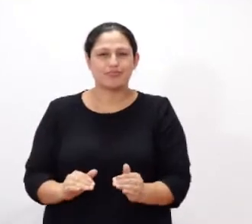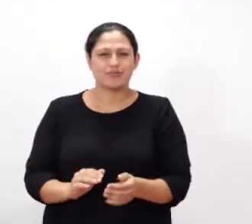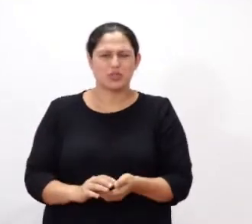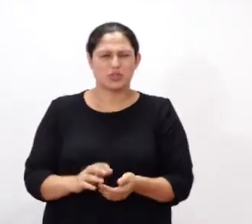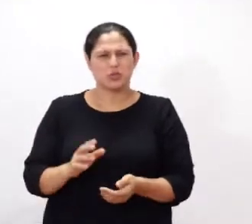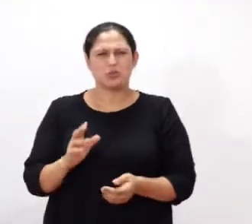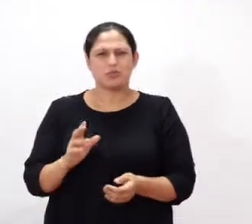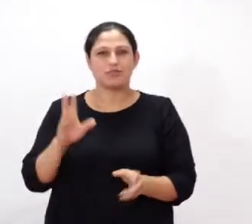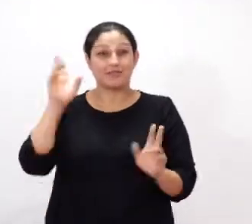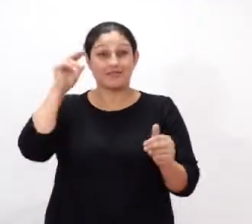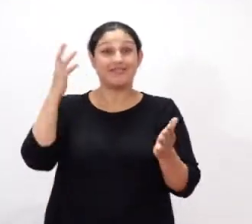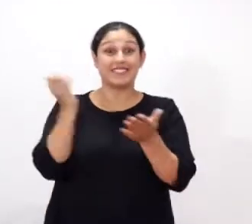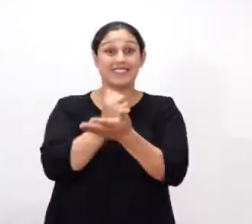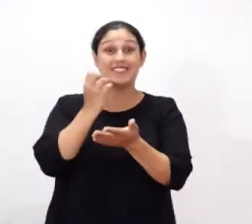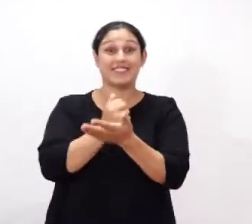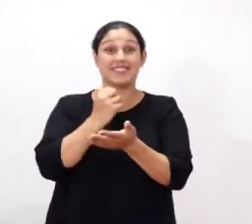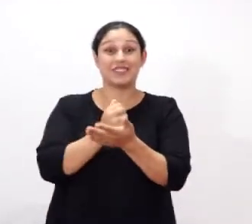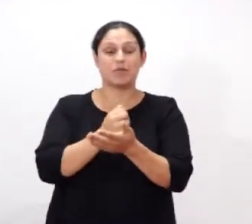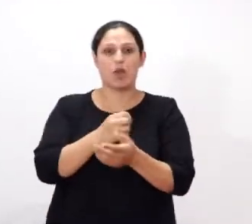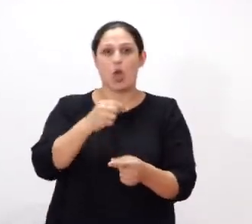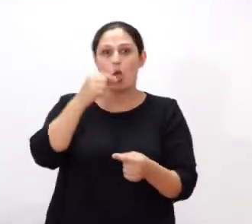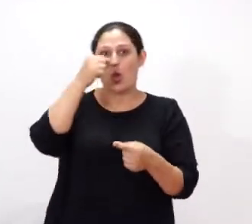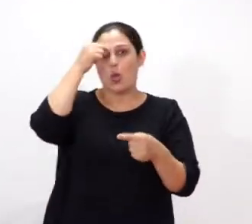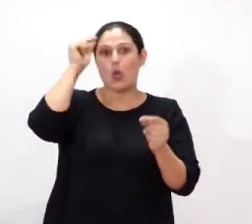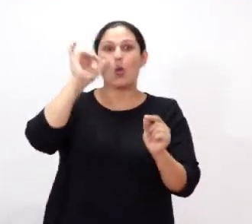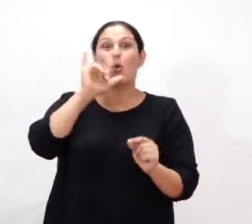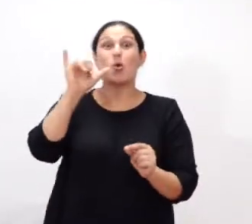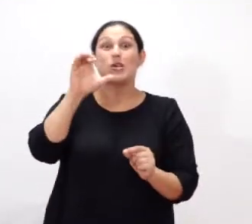کوزه یافتم اسم